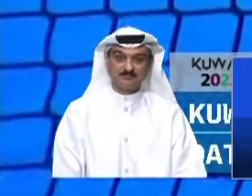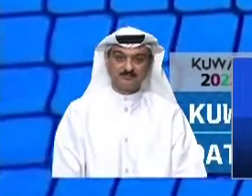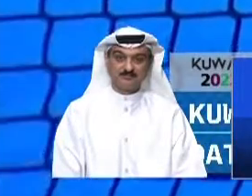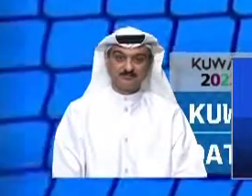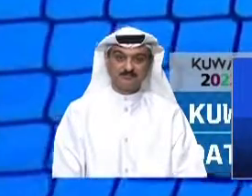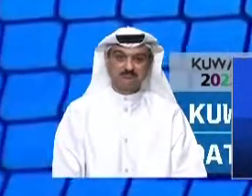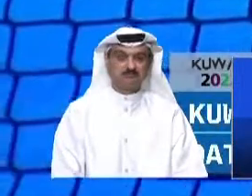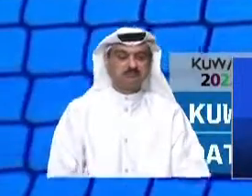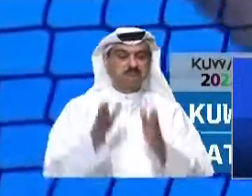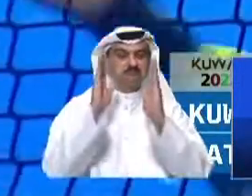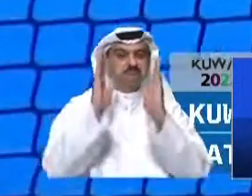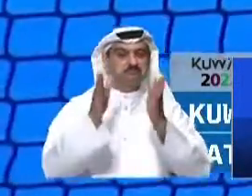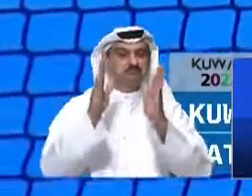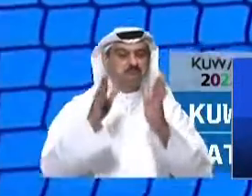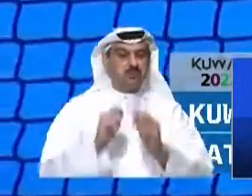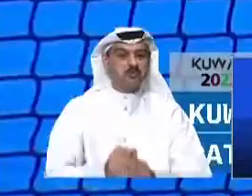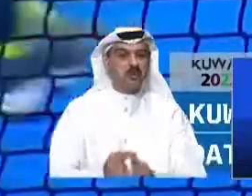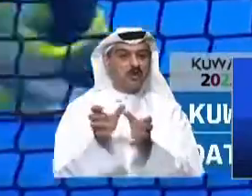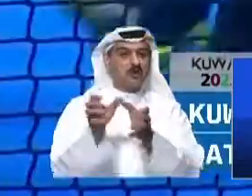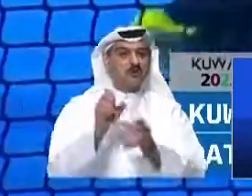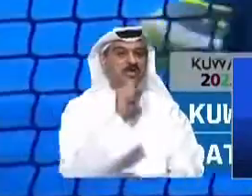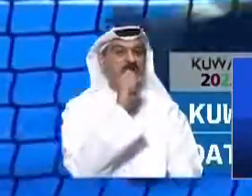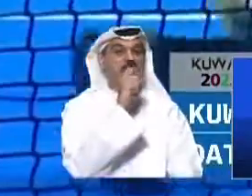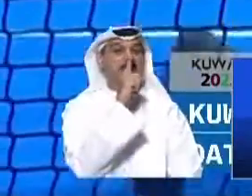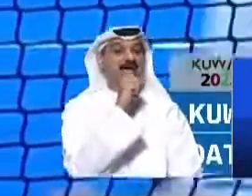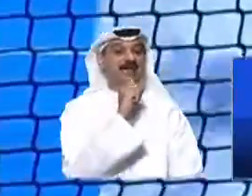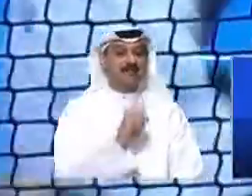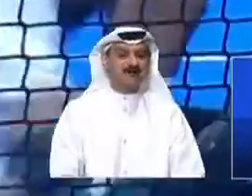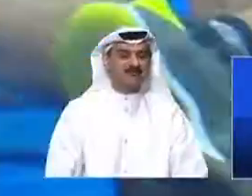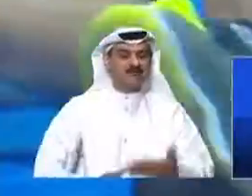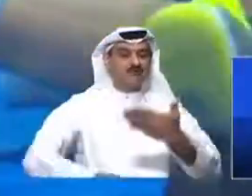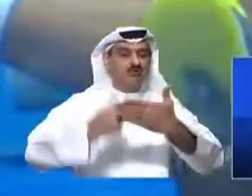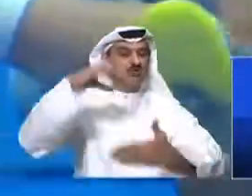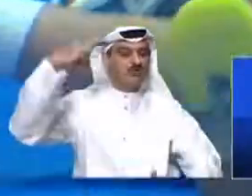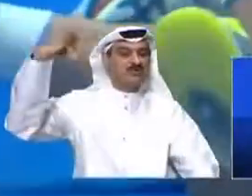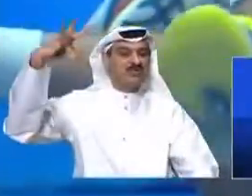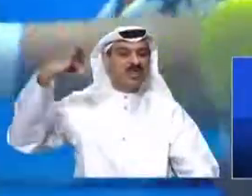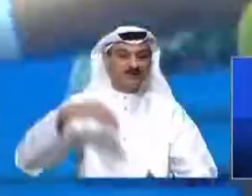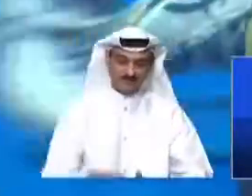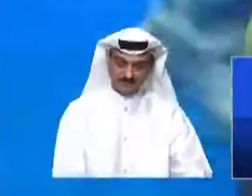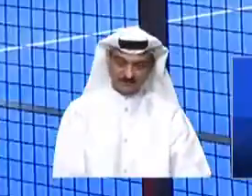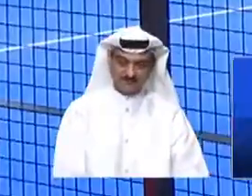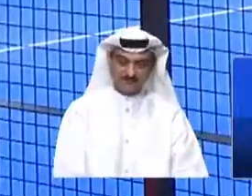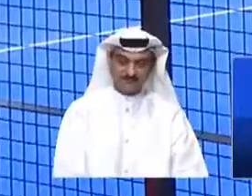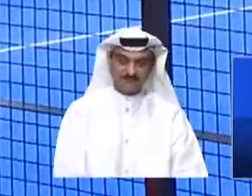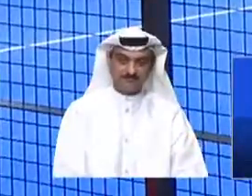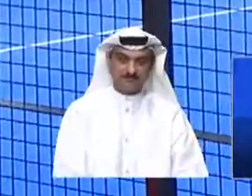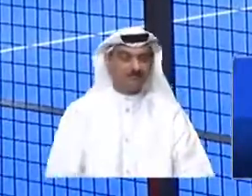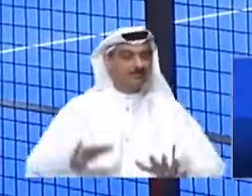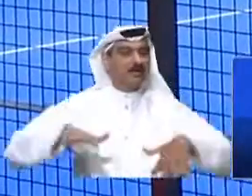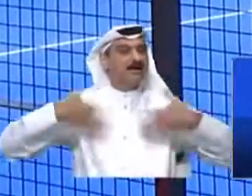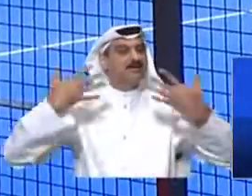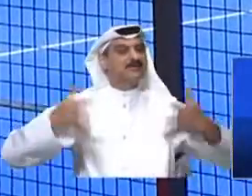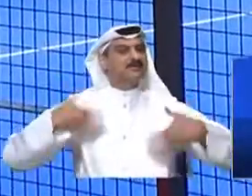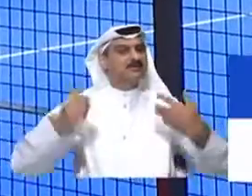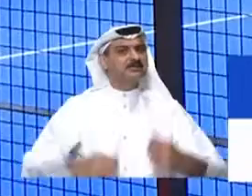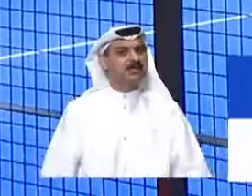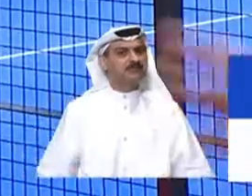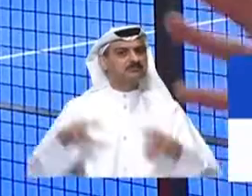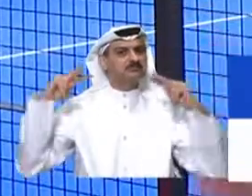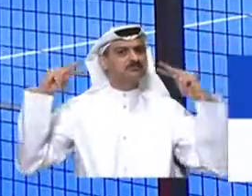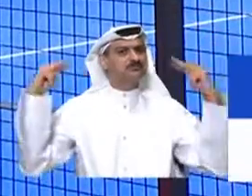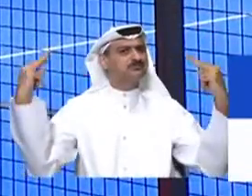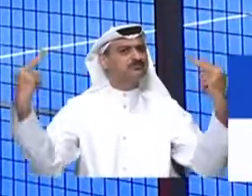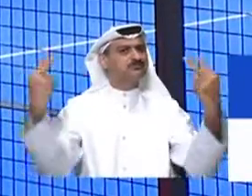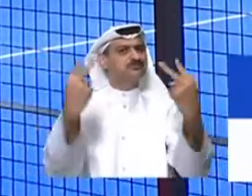مبروك لصالح المنتخب القطري الفوز في هذه المباراة والذهب. استمتعت جدا بالجمهور الكبير والراقي،